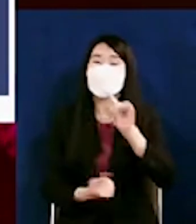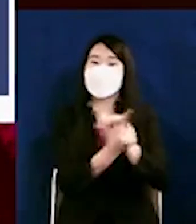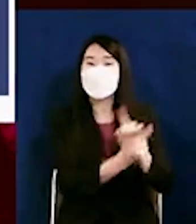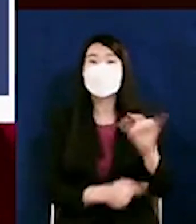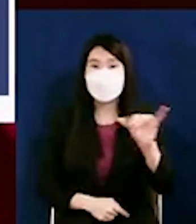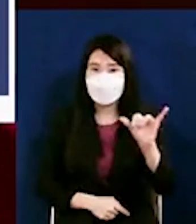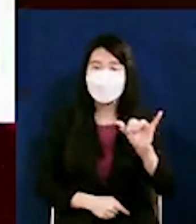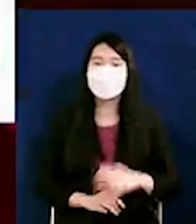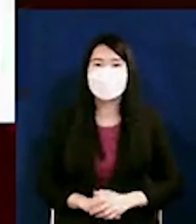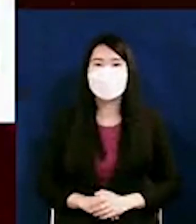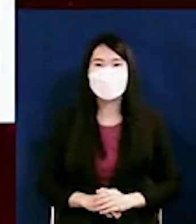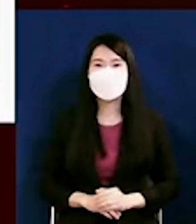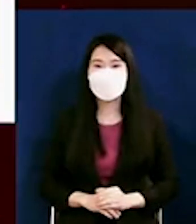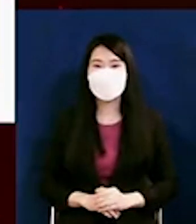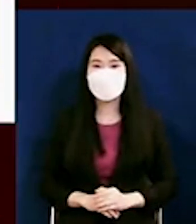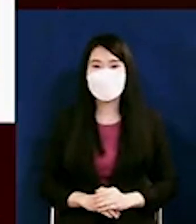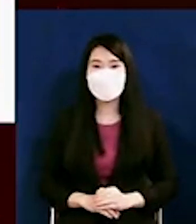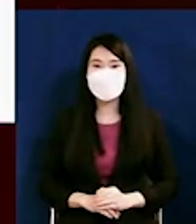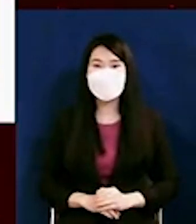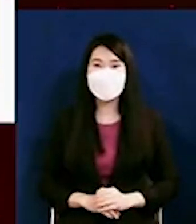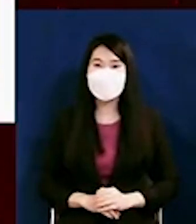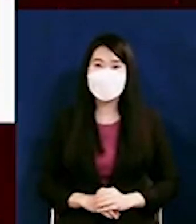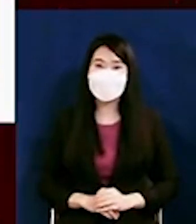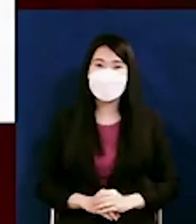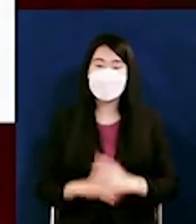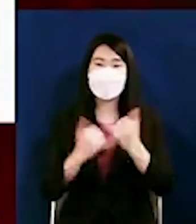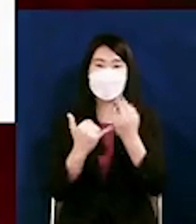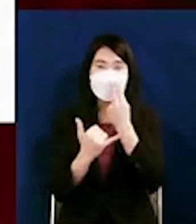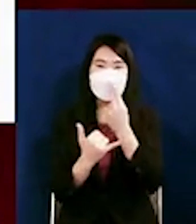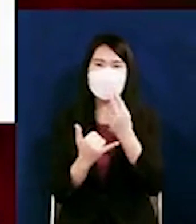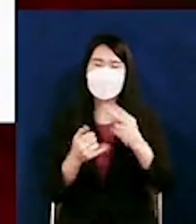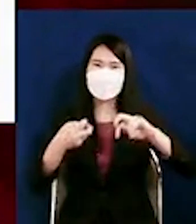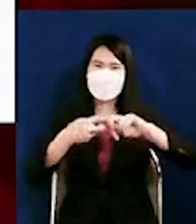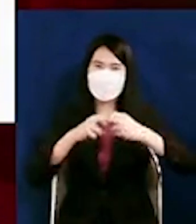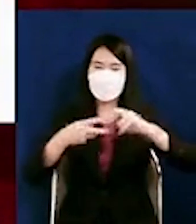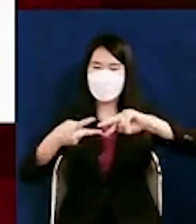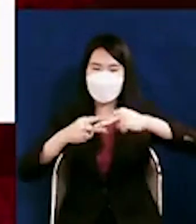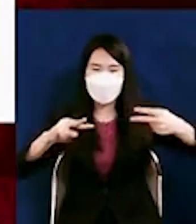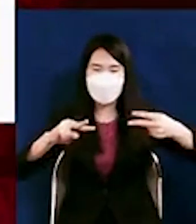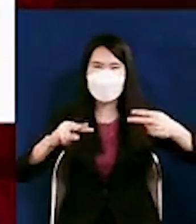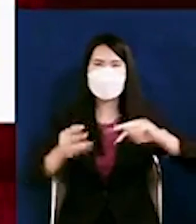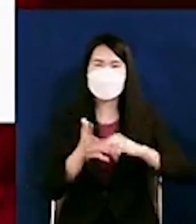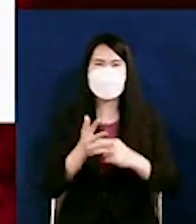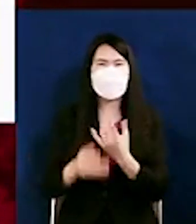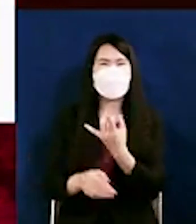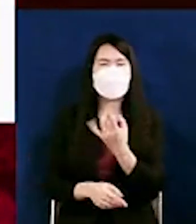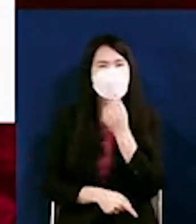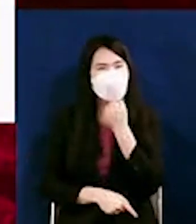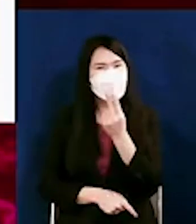ครับถัดมาครับทีนี้ที่เราพบคืออะไรนะครับก็คือเราได้รับ